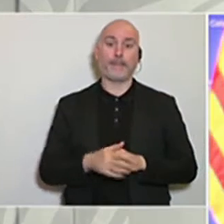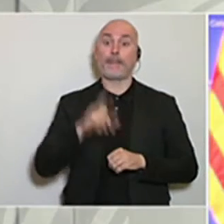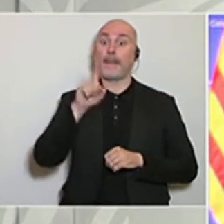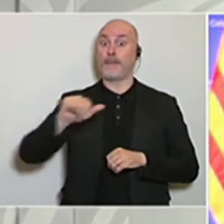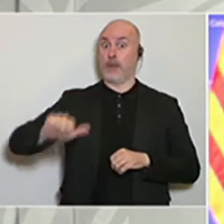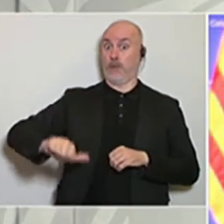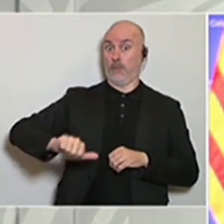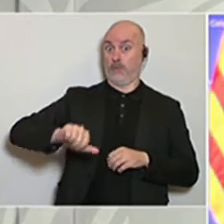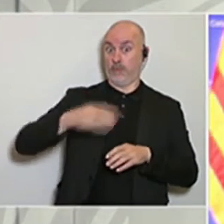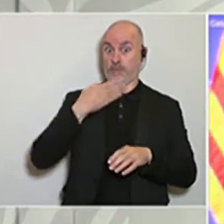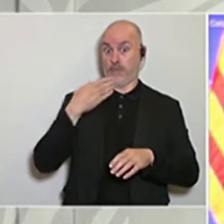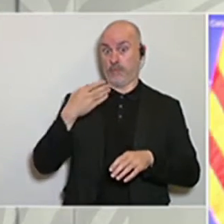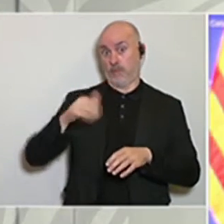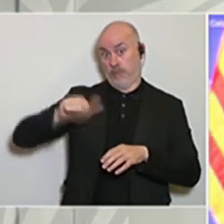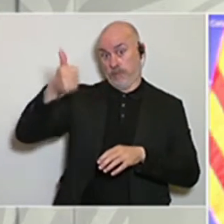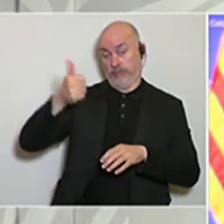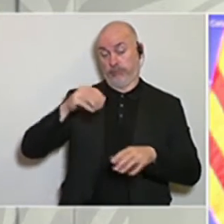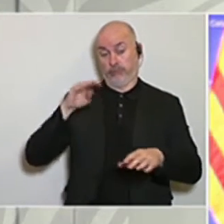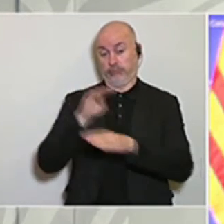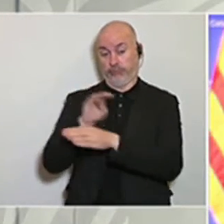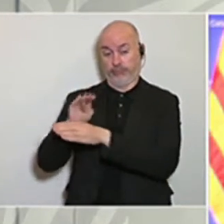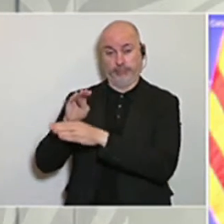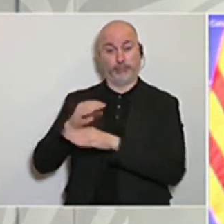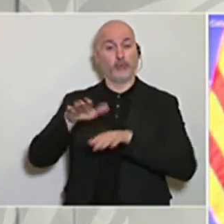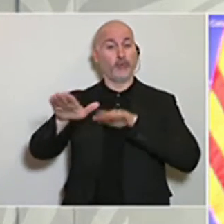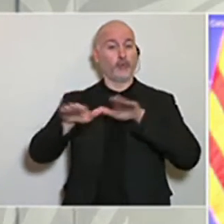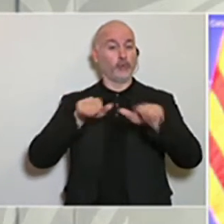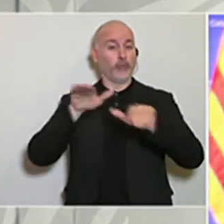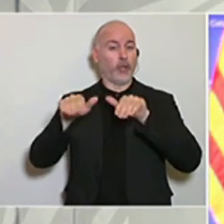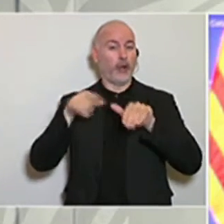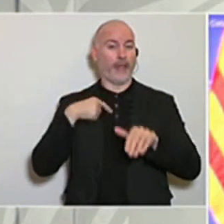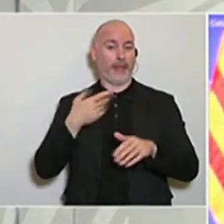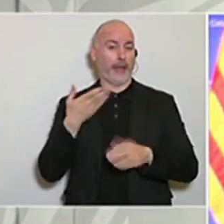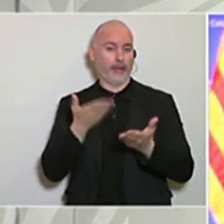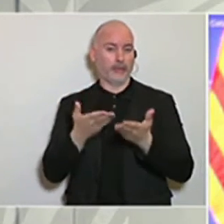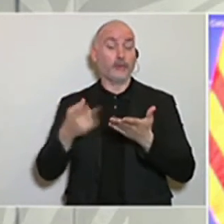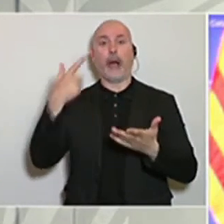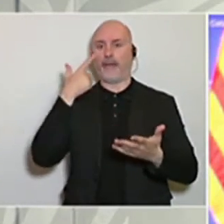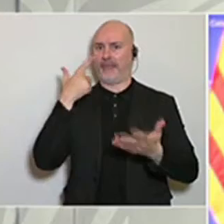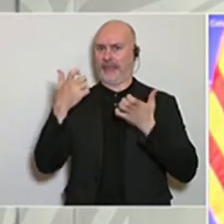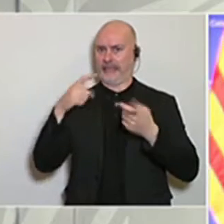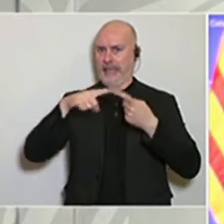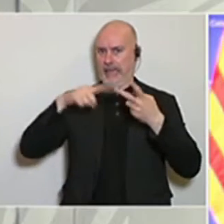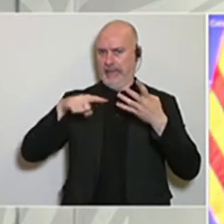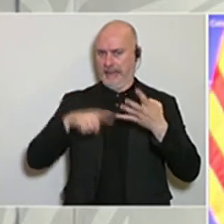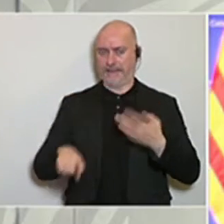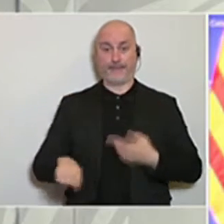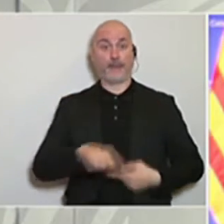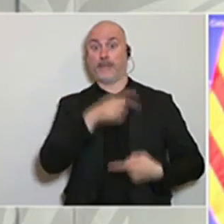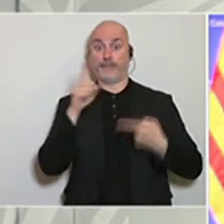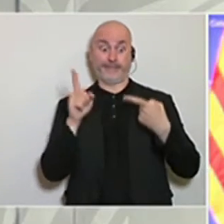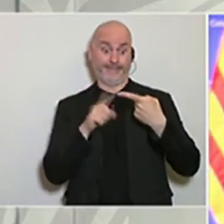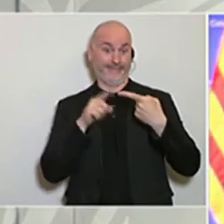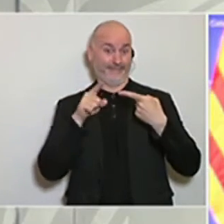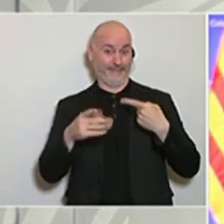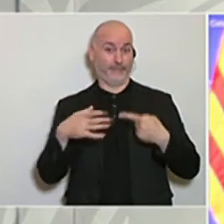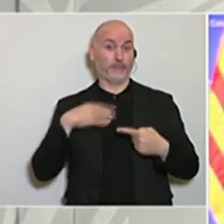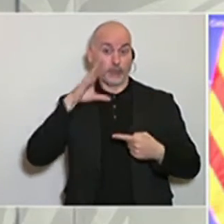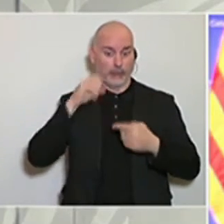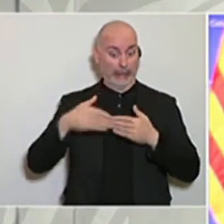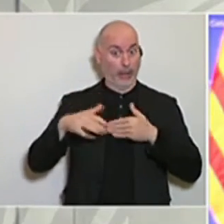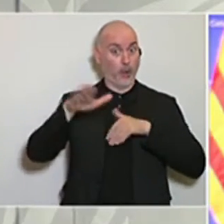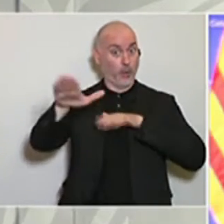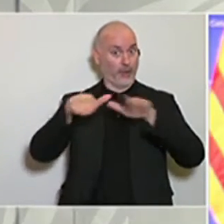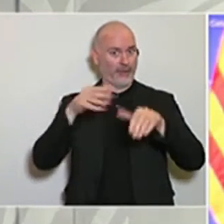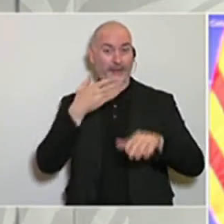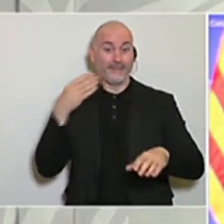atorgar diverses subvencions i convocatòries d'ajuts, de les quals en vull destacar les següents. En primer lloc, el govern convocarà en breu